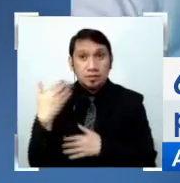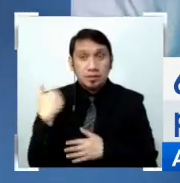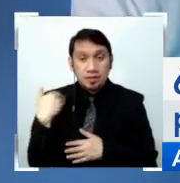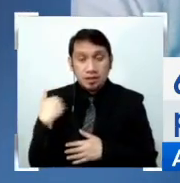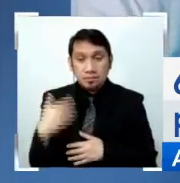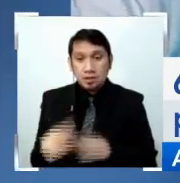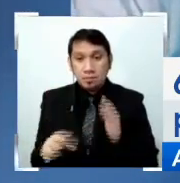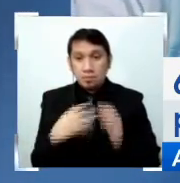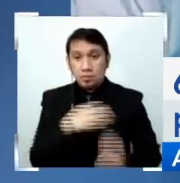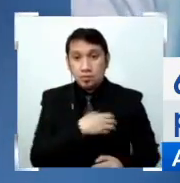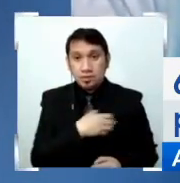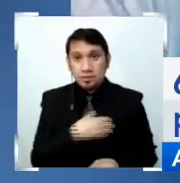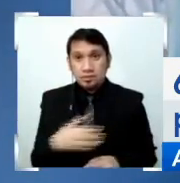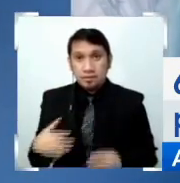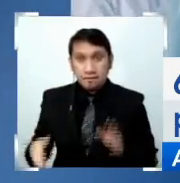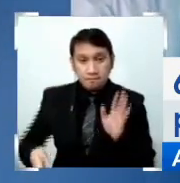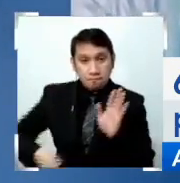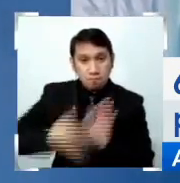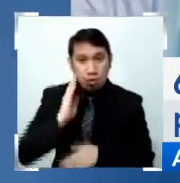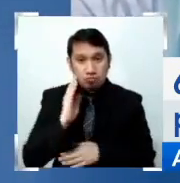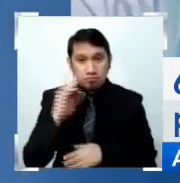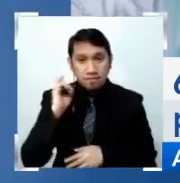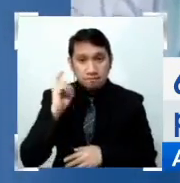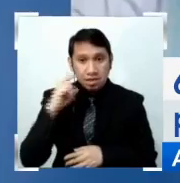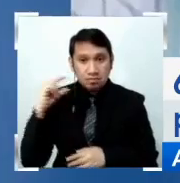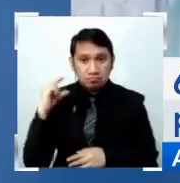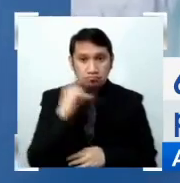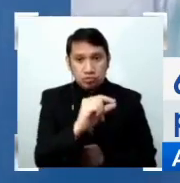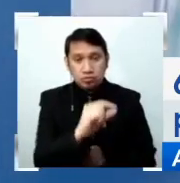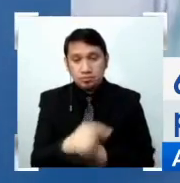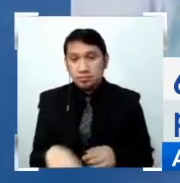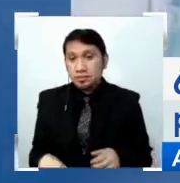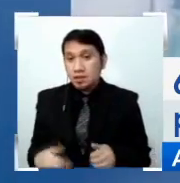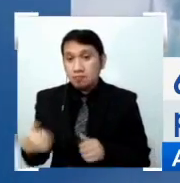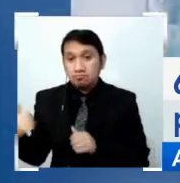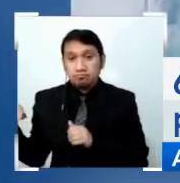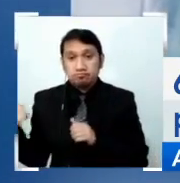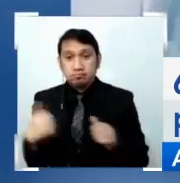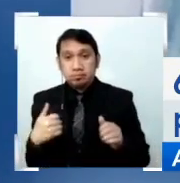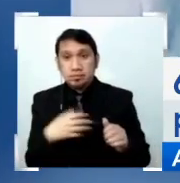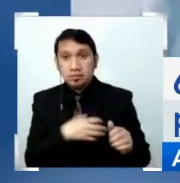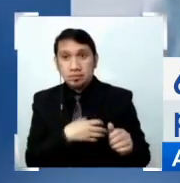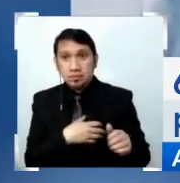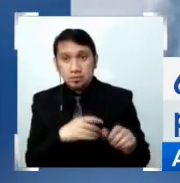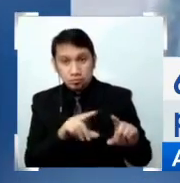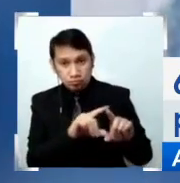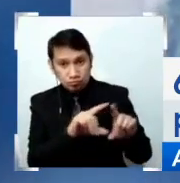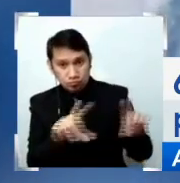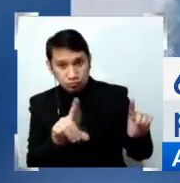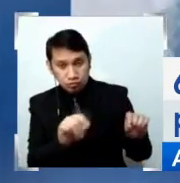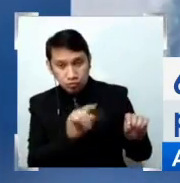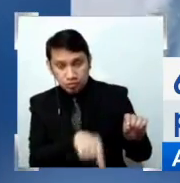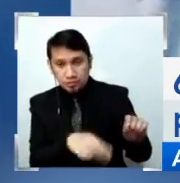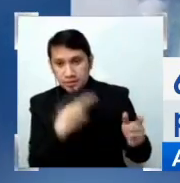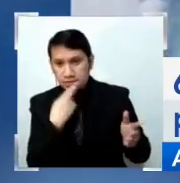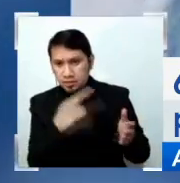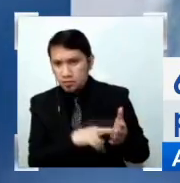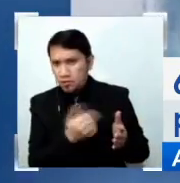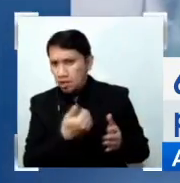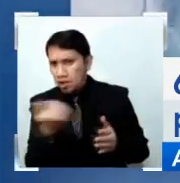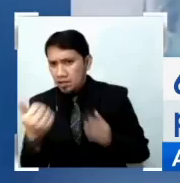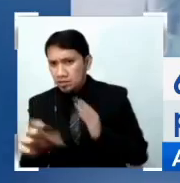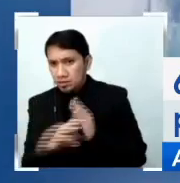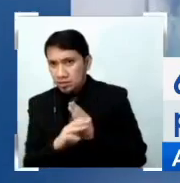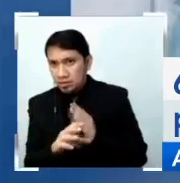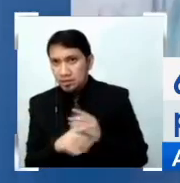Biglang umandar ang kotse. Hinabol ito ng isang police dahil ang plaka nito natuklas ang rehistrado sa ibang kotse. Nang diabutan,